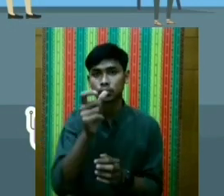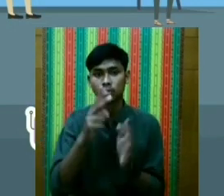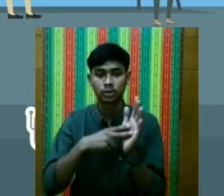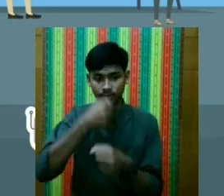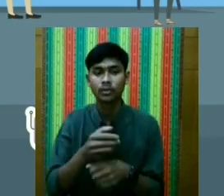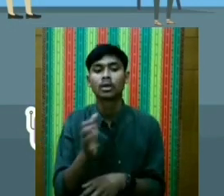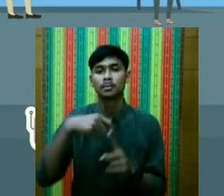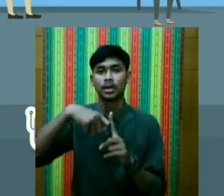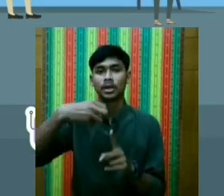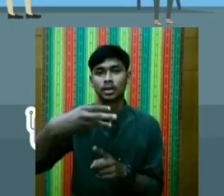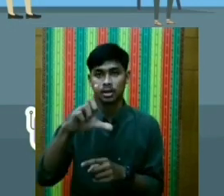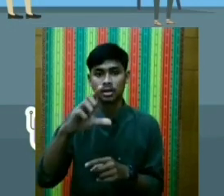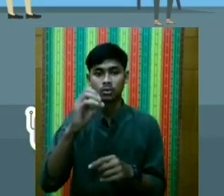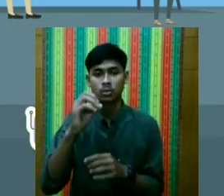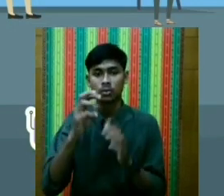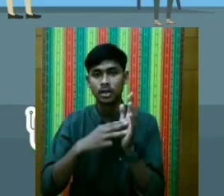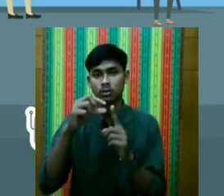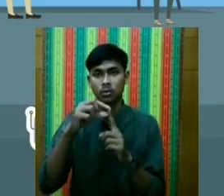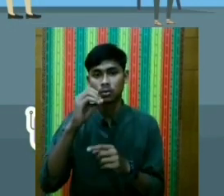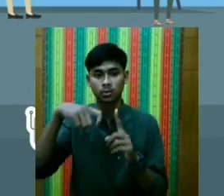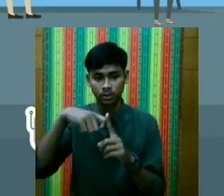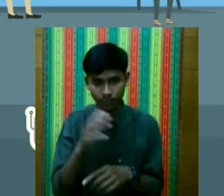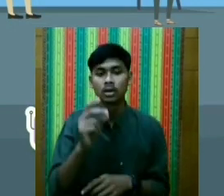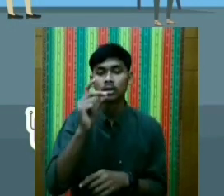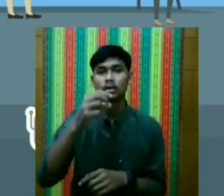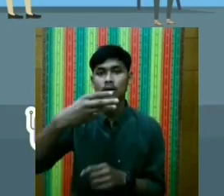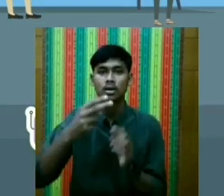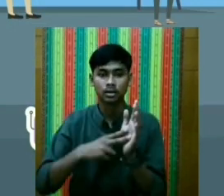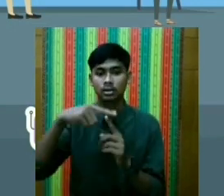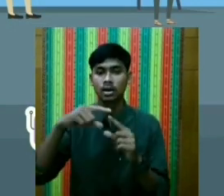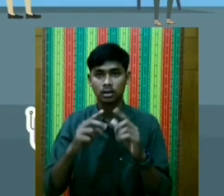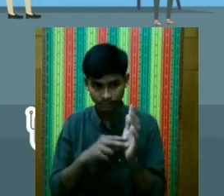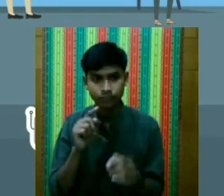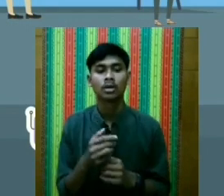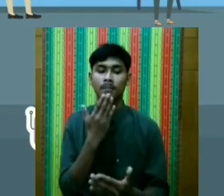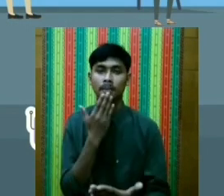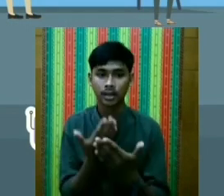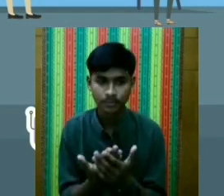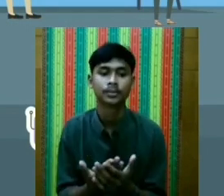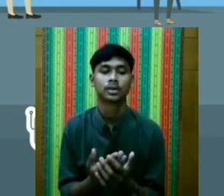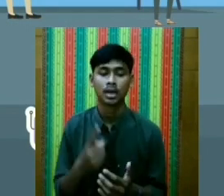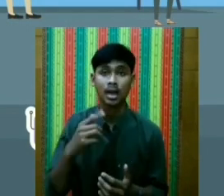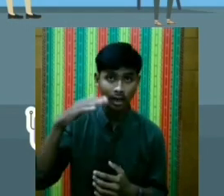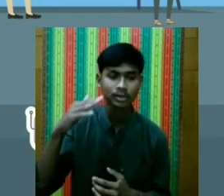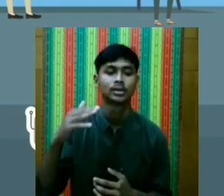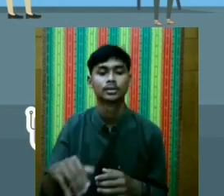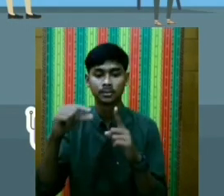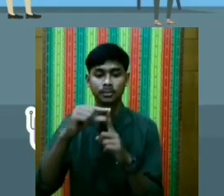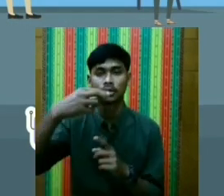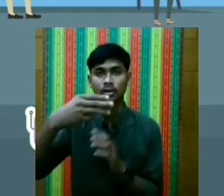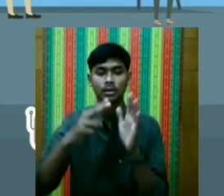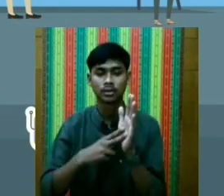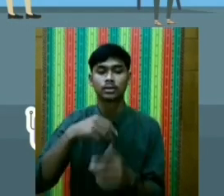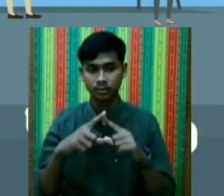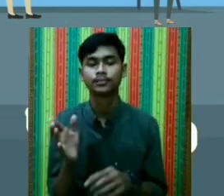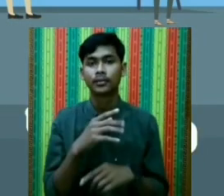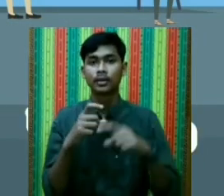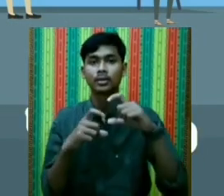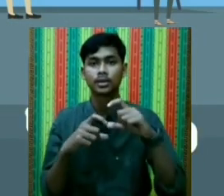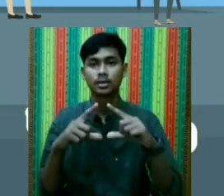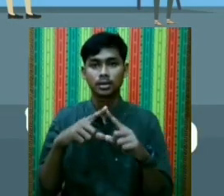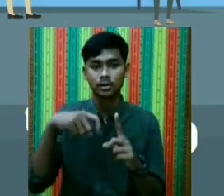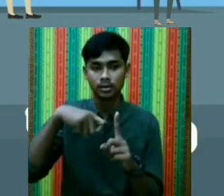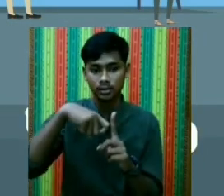petugas berikutnya mohon pemahaman pada pengunjung lain untuk mendahulukan layanan di sidang